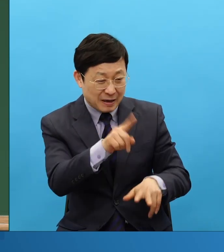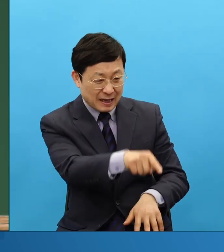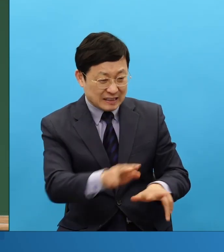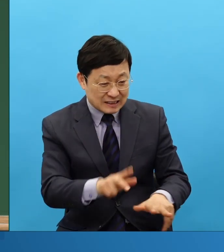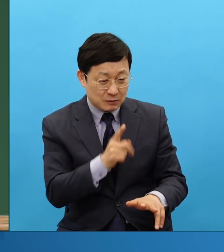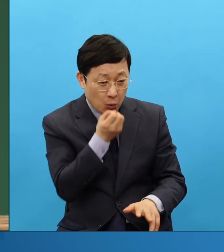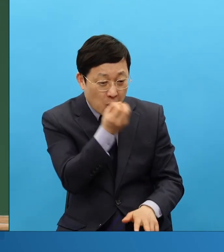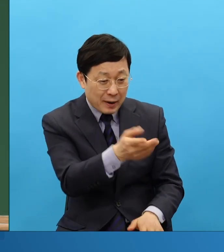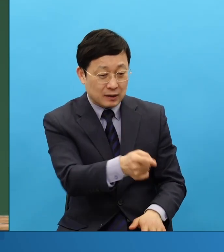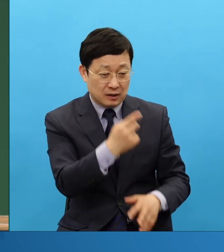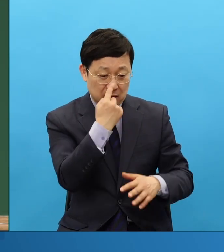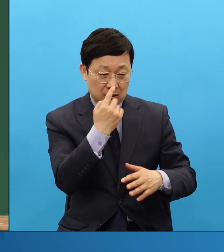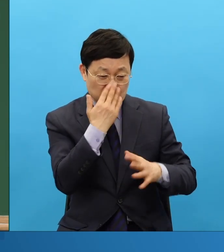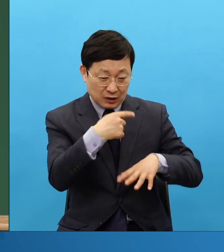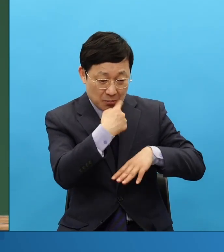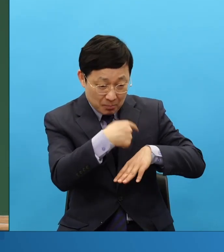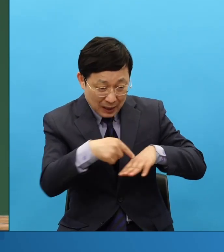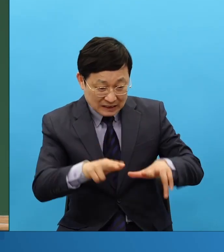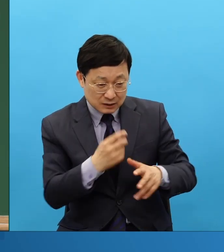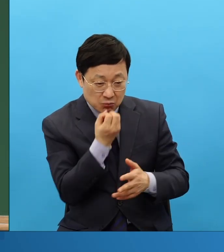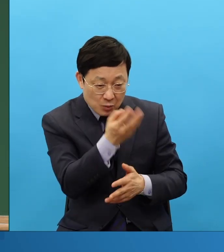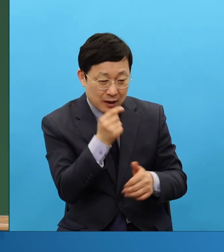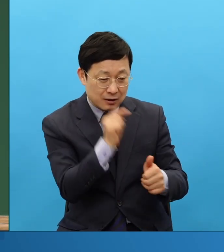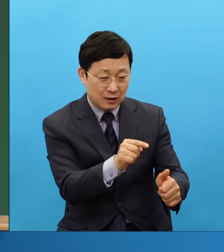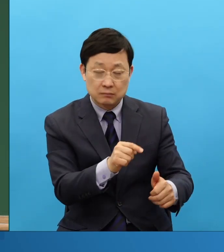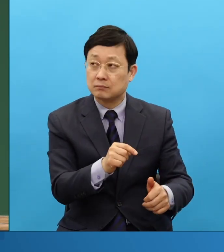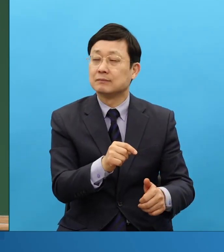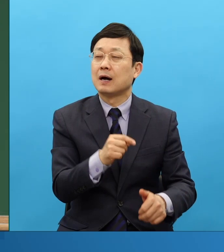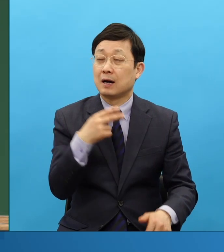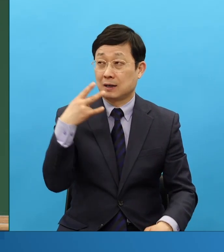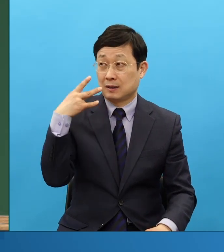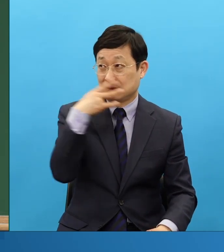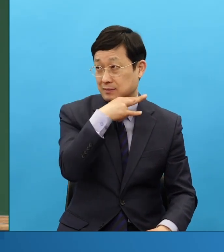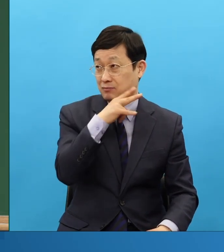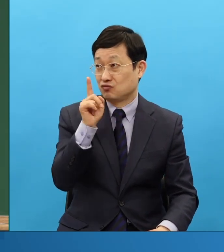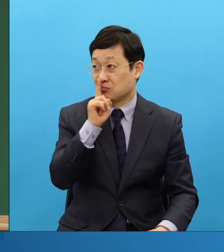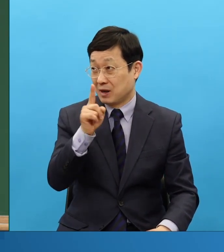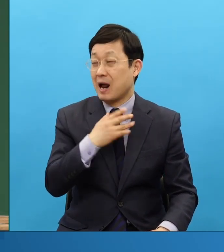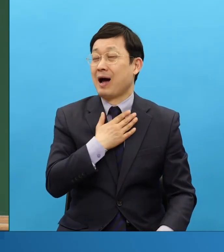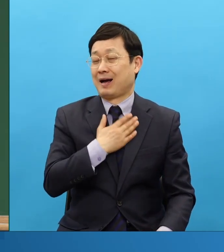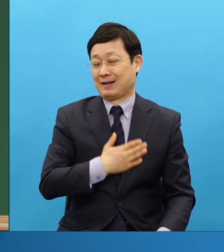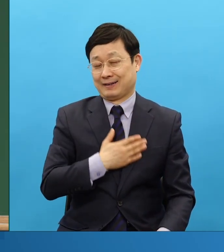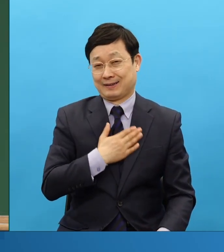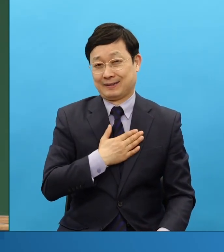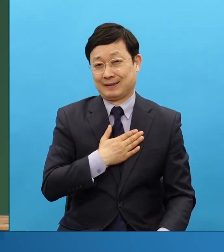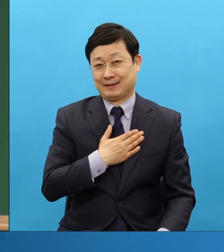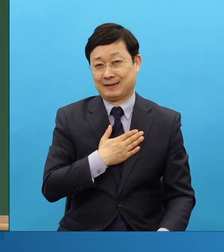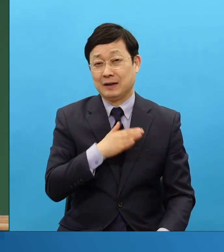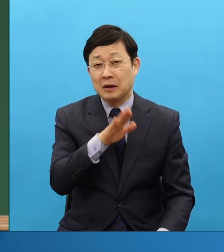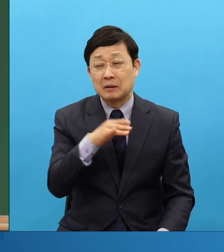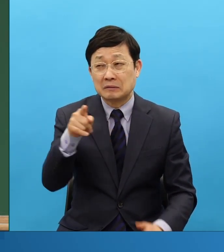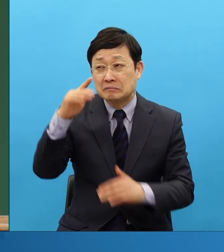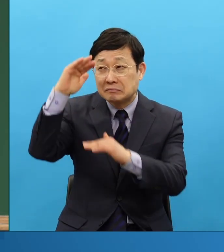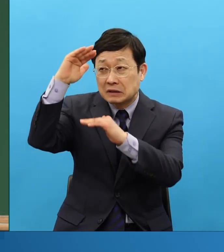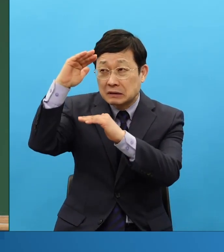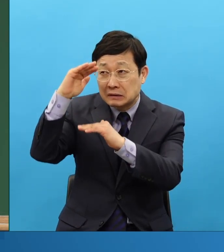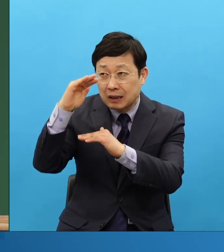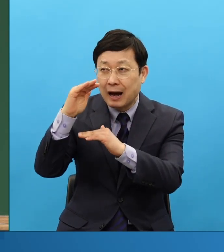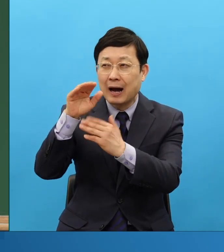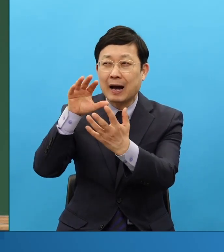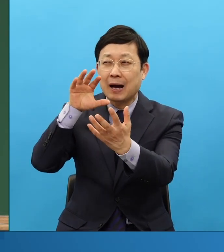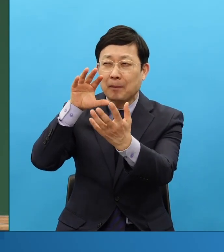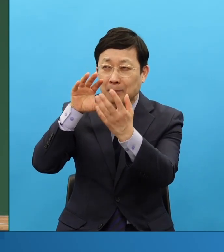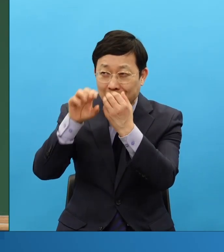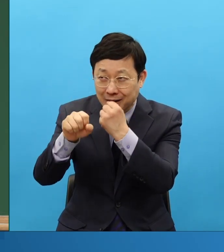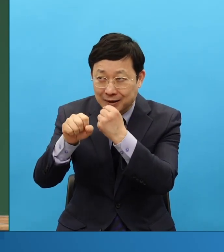4, 1 through 16, he goes and tells her to reveal it. 왜 지금 말해야 되는지 다 알잖아요. And she already knew why she had to say it then. 자, 이건 모르는 사람이 어렵지. 알면 쉬운